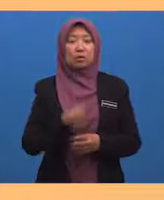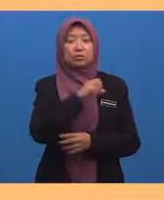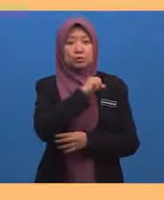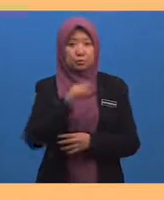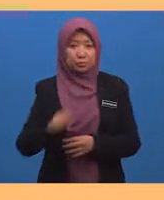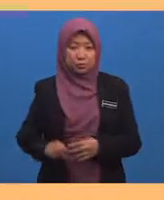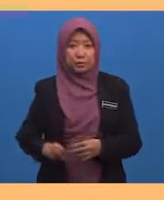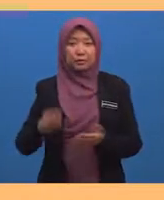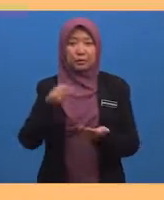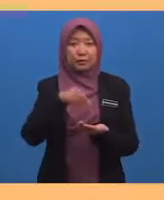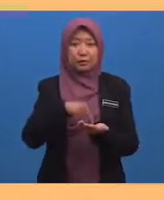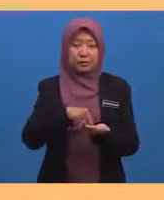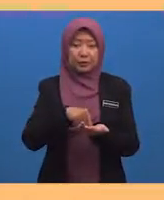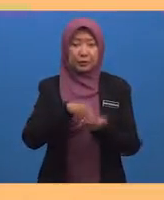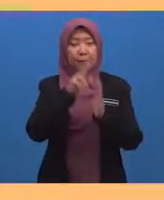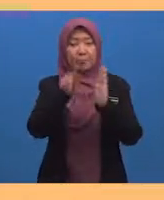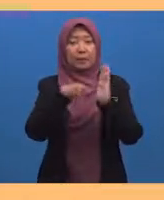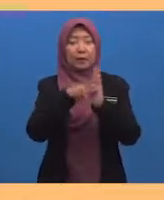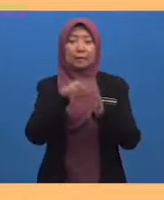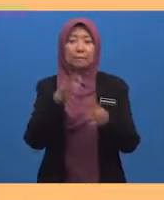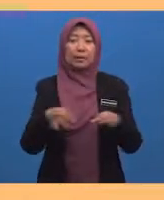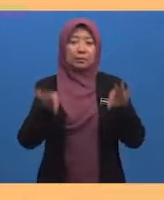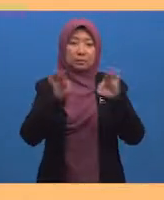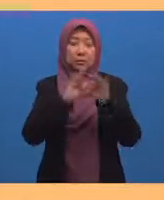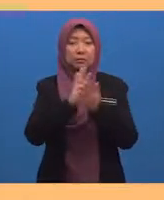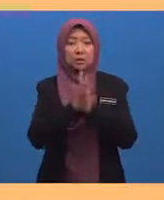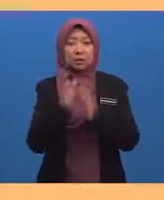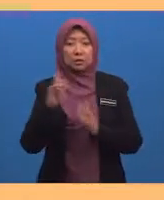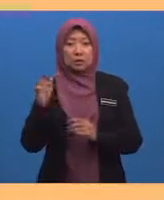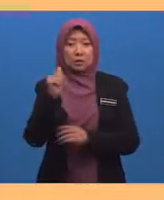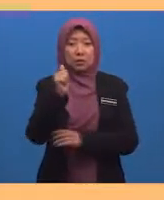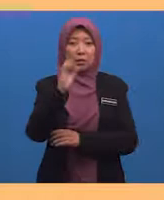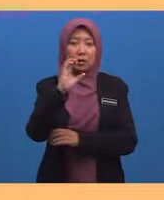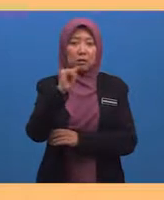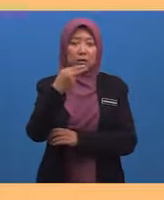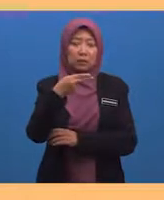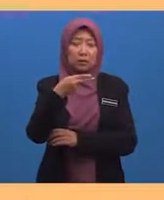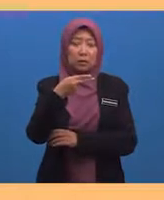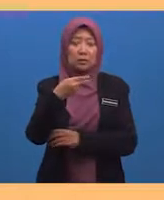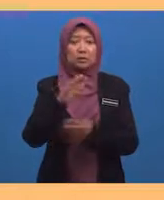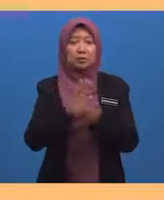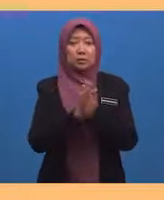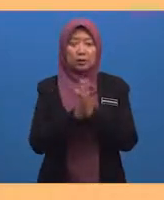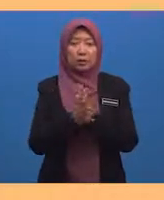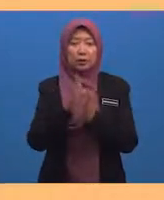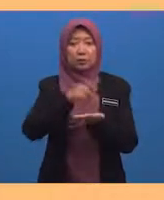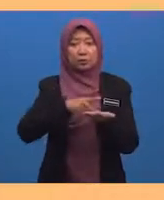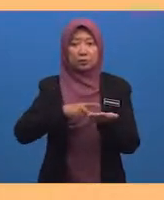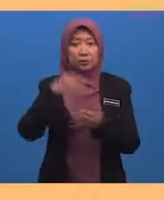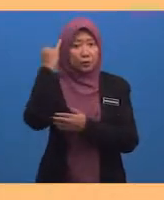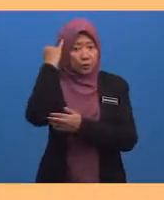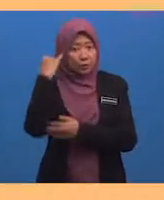Sultan-sultan ini memainkan peranan penting dalam menjadikan Aceh sebagai pusat keilmuan dan pusat pengajian